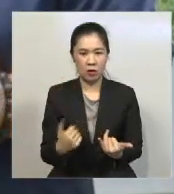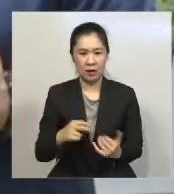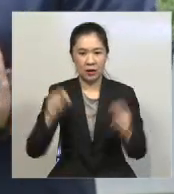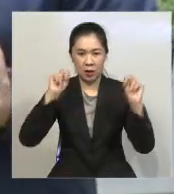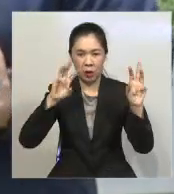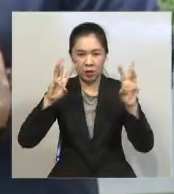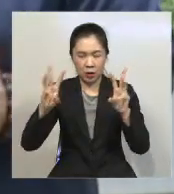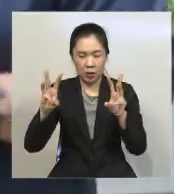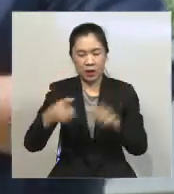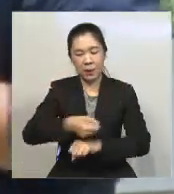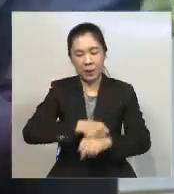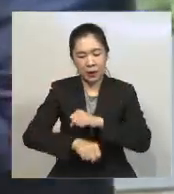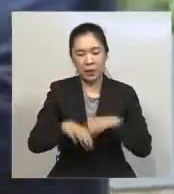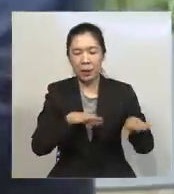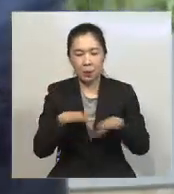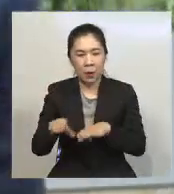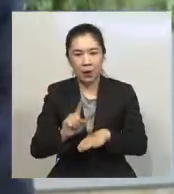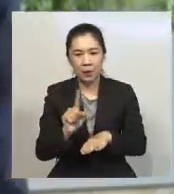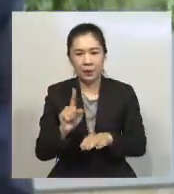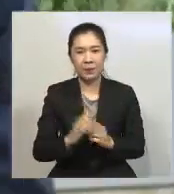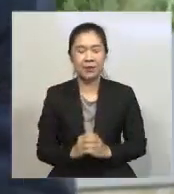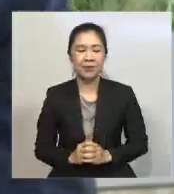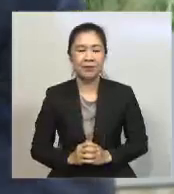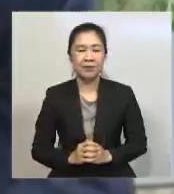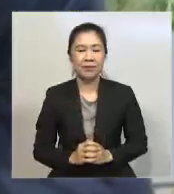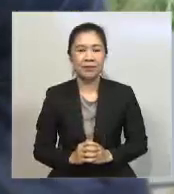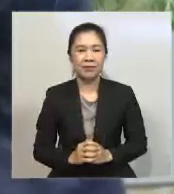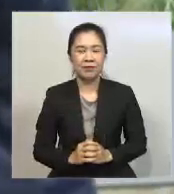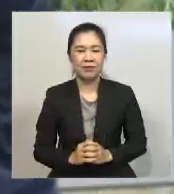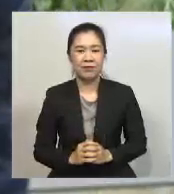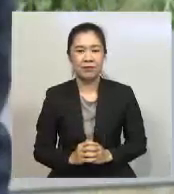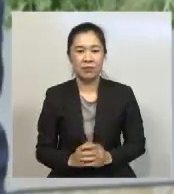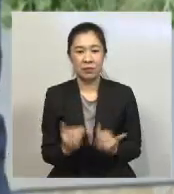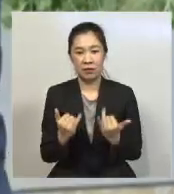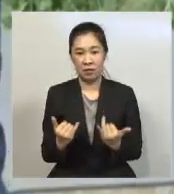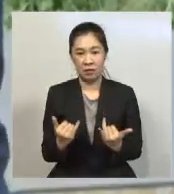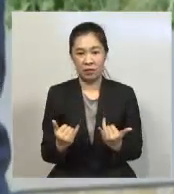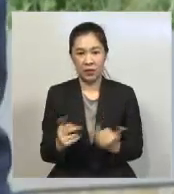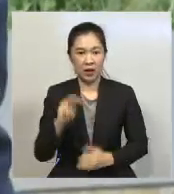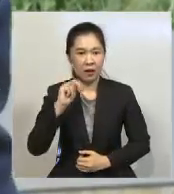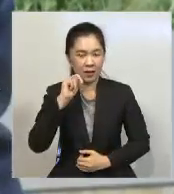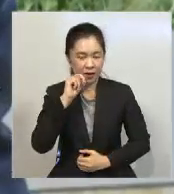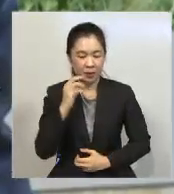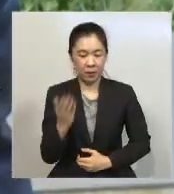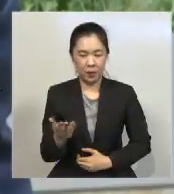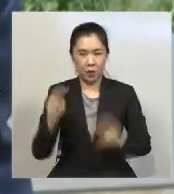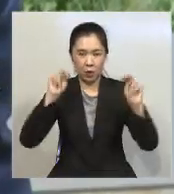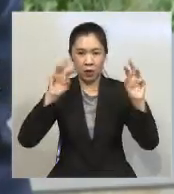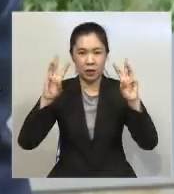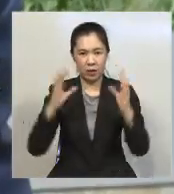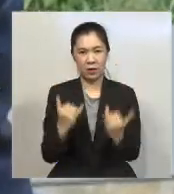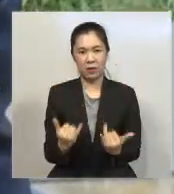การรองรับน้ำเหนือเหล่านั้นยังไงบ้างพ่อสวัสดีค่ะ สวัสดีครับสถานการณ์น้ำของจังหวัดนครสวรรค์นะครับ